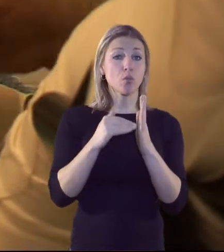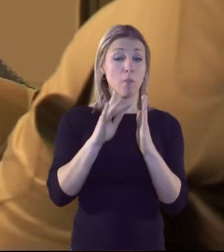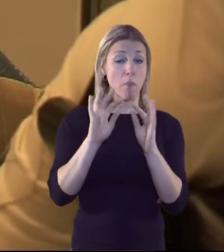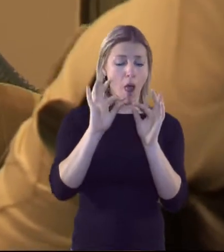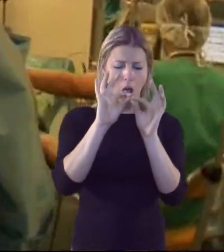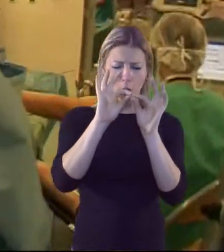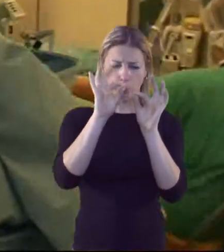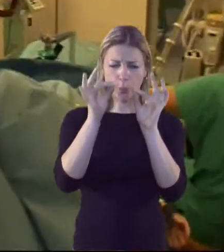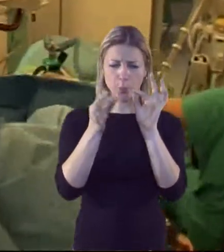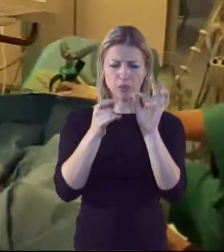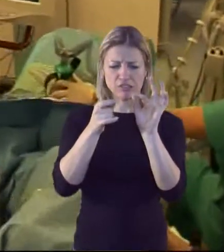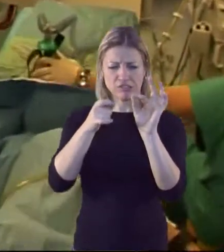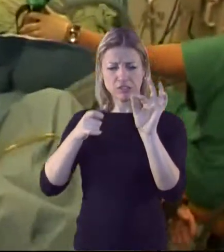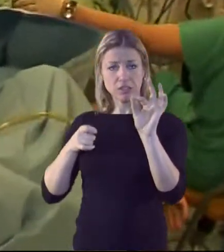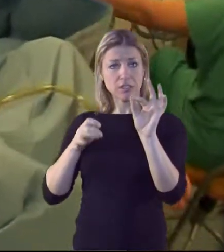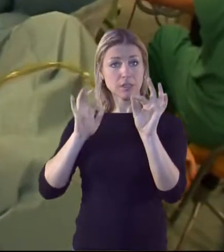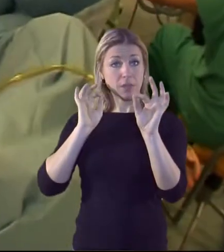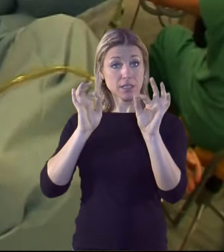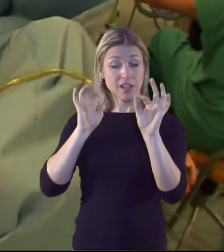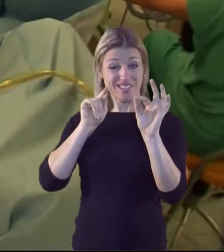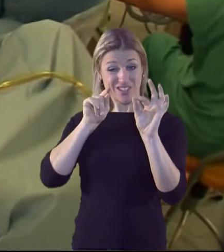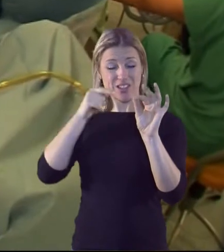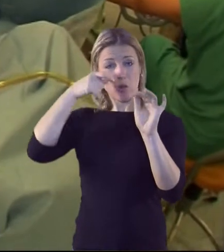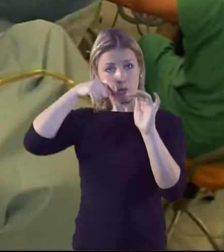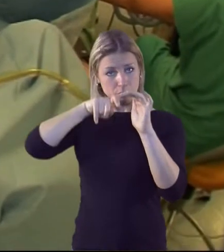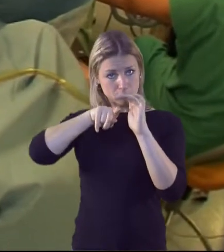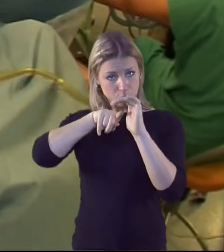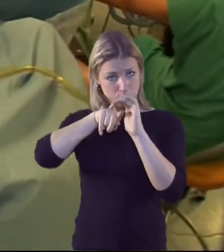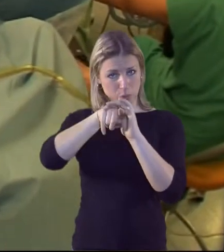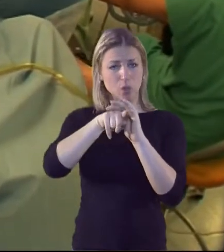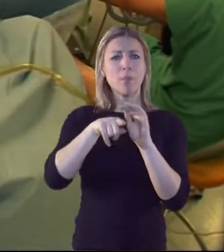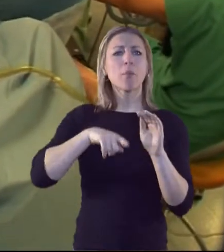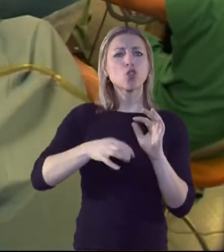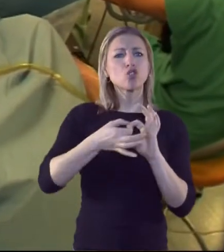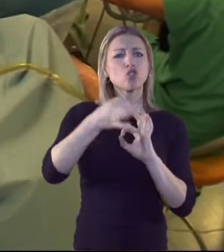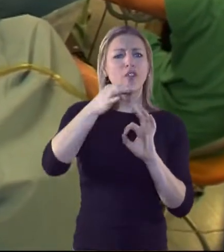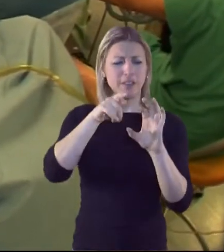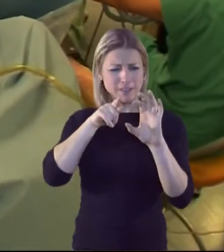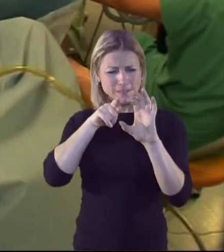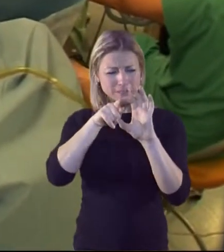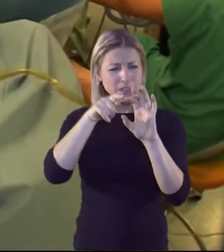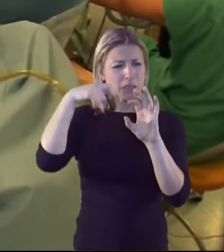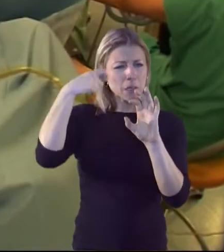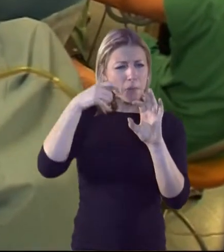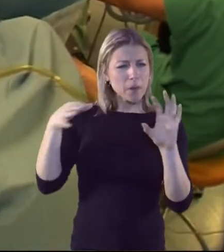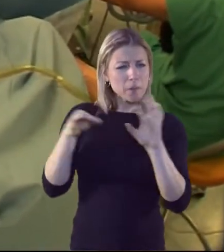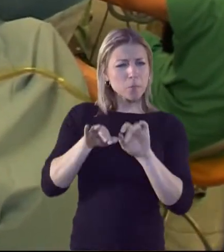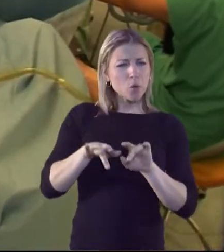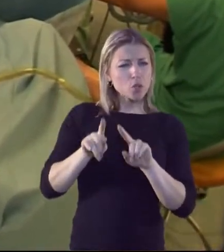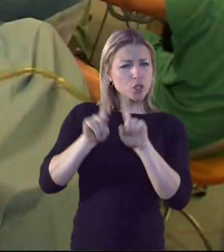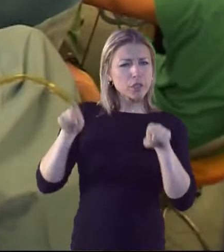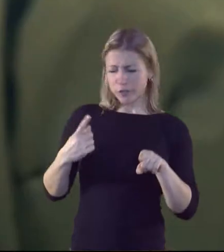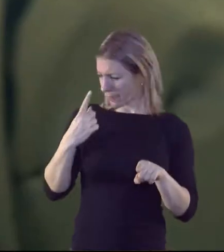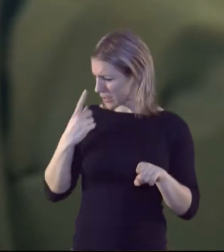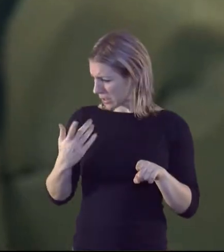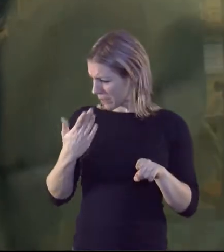resektoskopu. V tomto okamžiku zavádíme resektoskop do močové trubice a prohlížíme celou močovou trubici, její prostatickou část